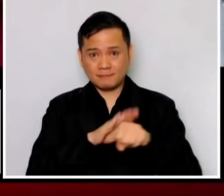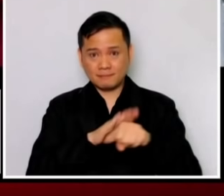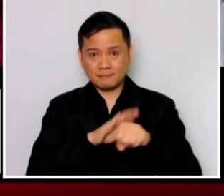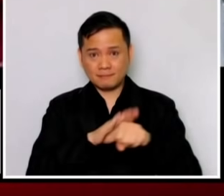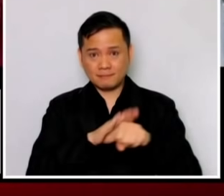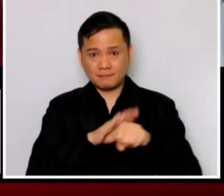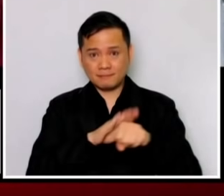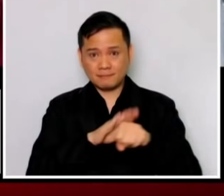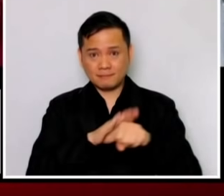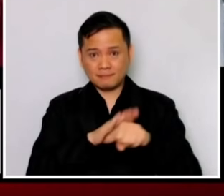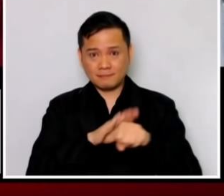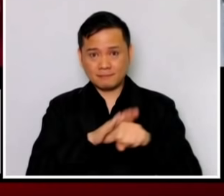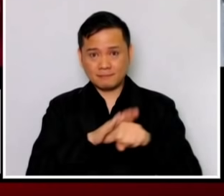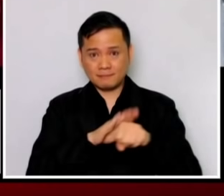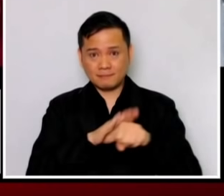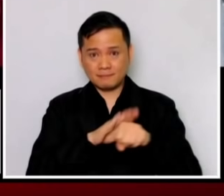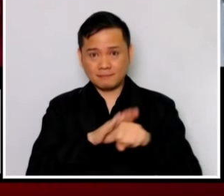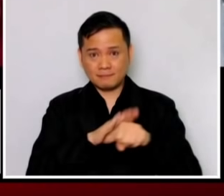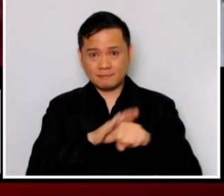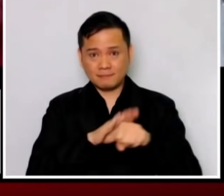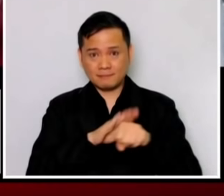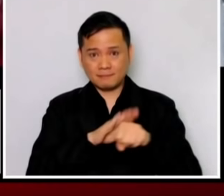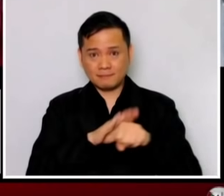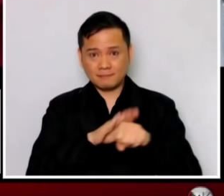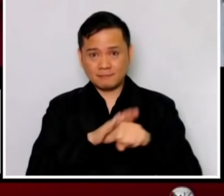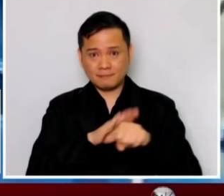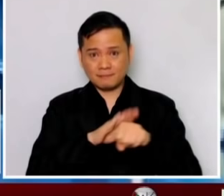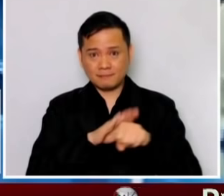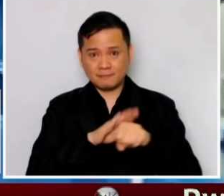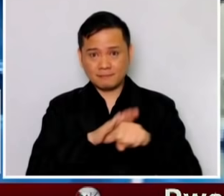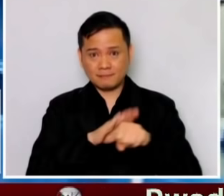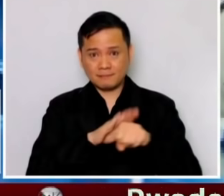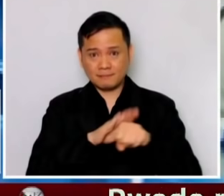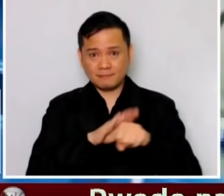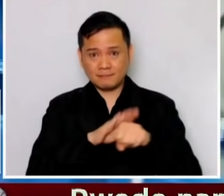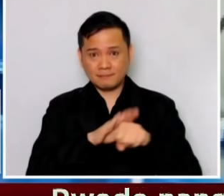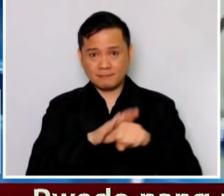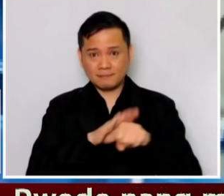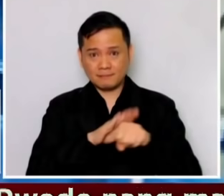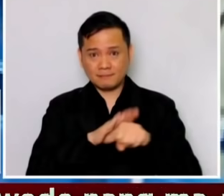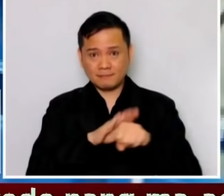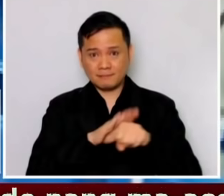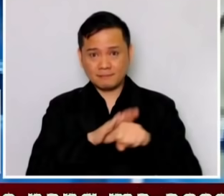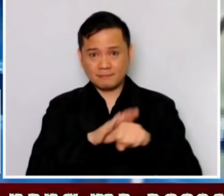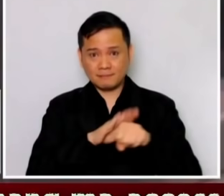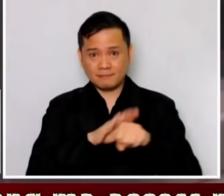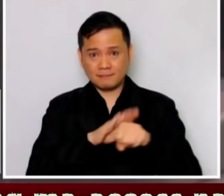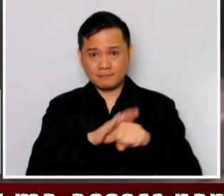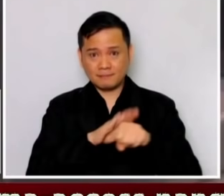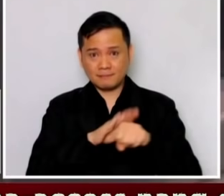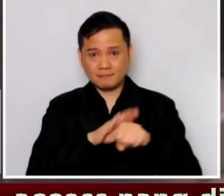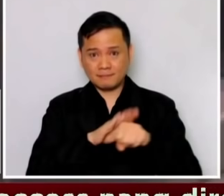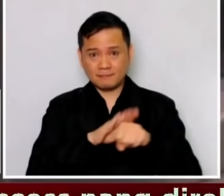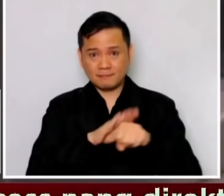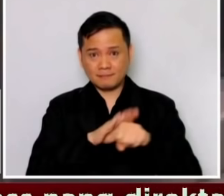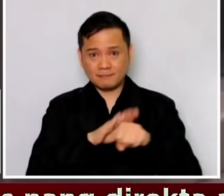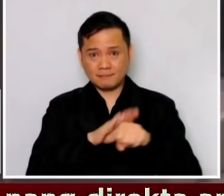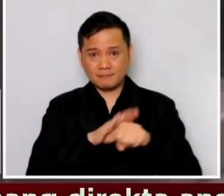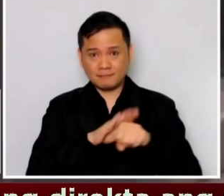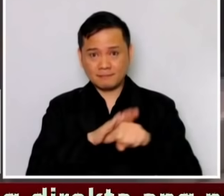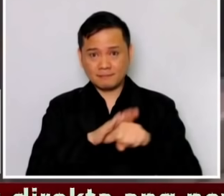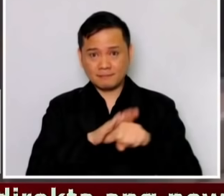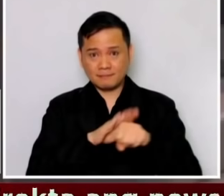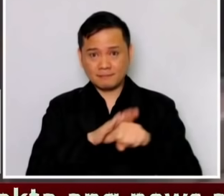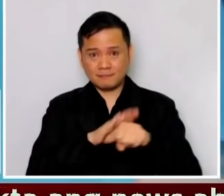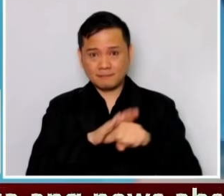Messenger, pwede po yung ganitong Zoom, Skype, o kaya Viber. Importanteng malaman ng SSS at GSIS na